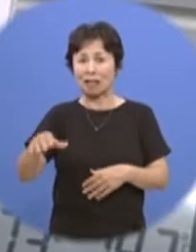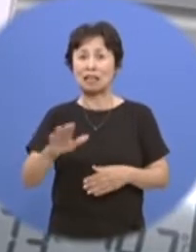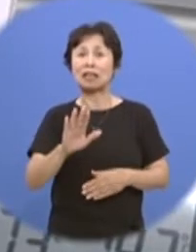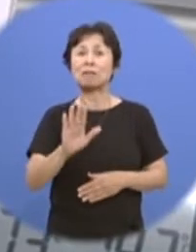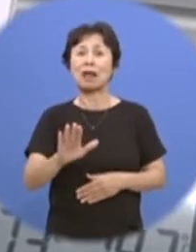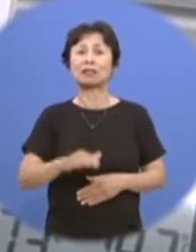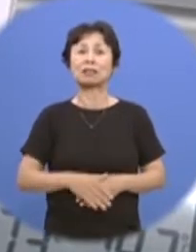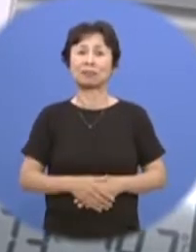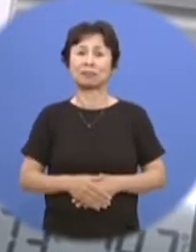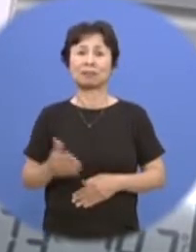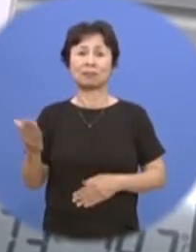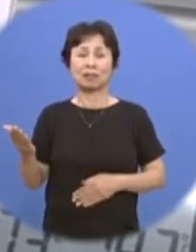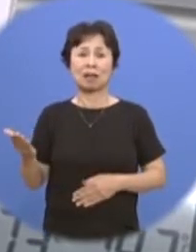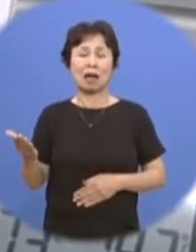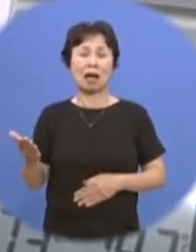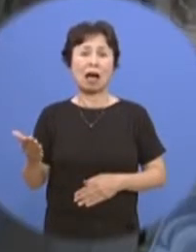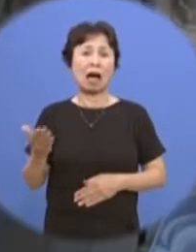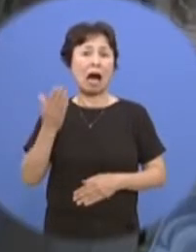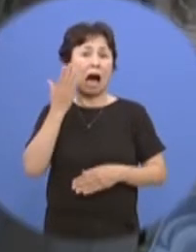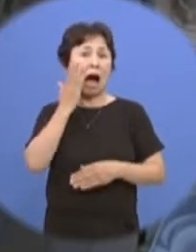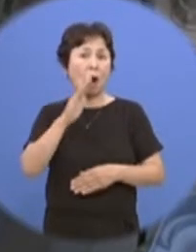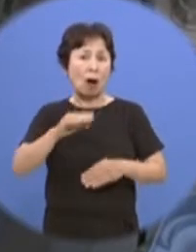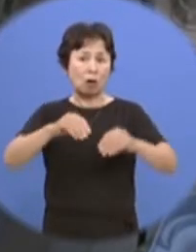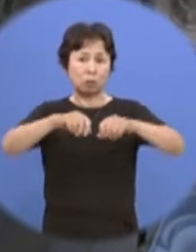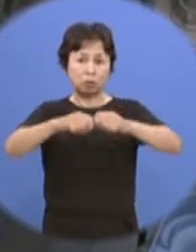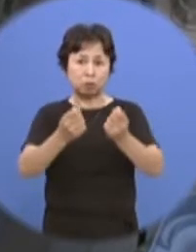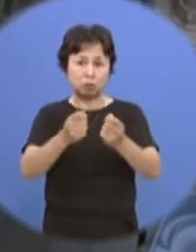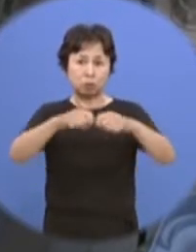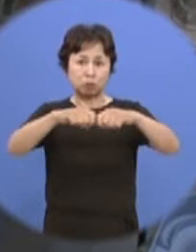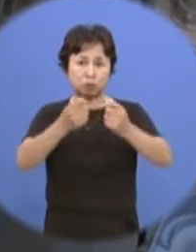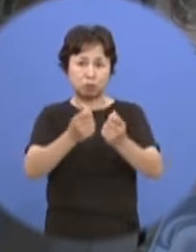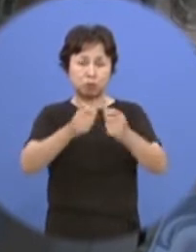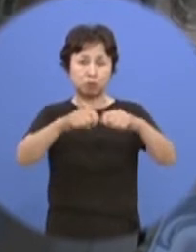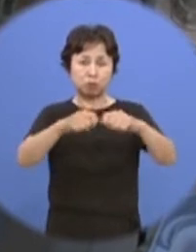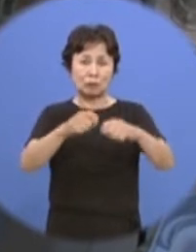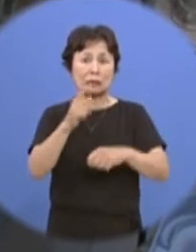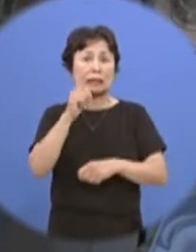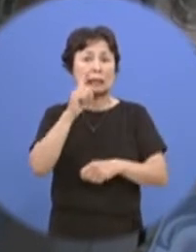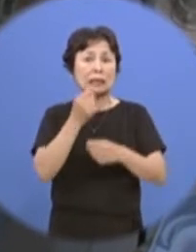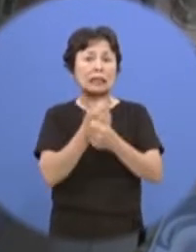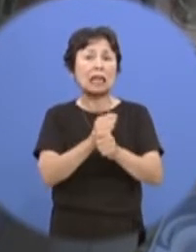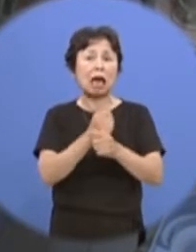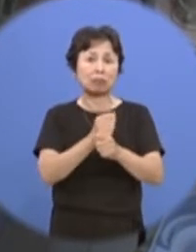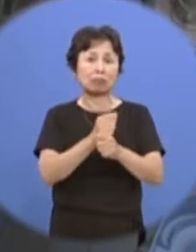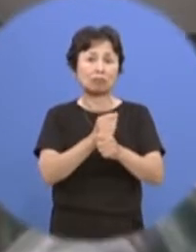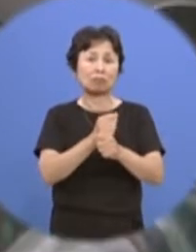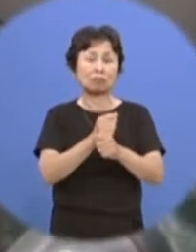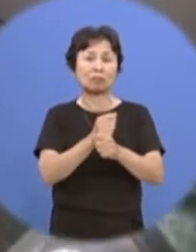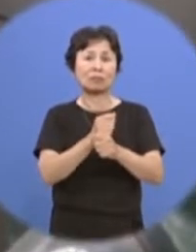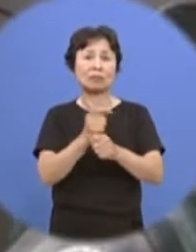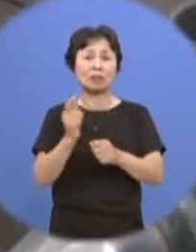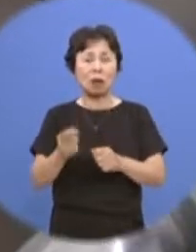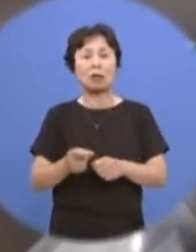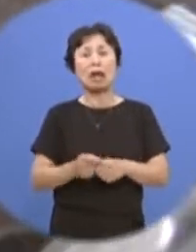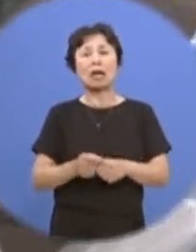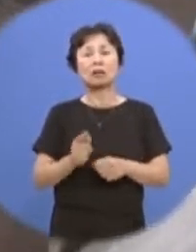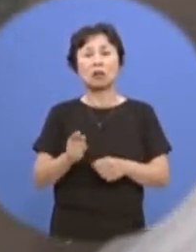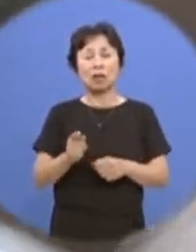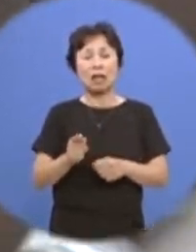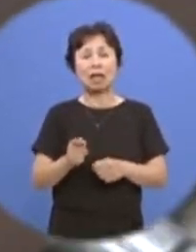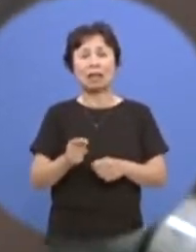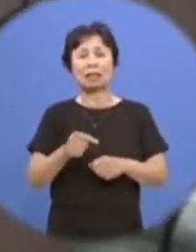こちらは革の屈曲試験機です。繰り返し折り曲げることで革が受けるダメージを測定しています。